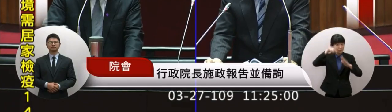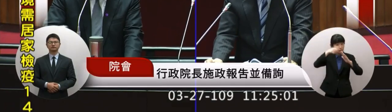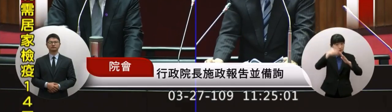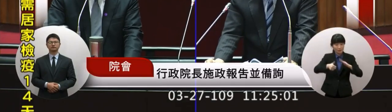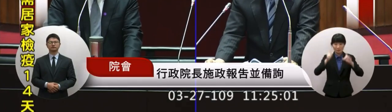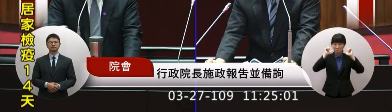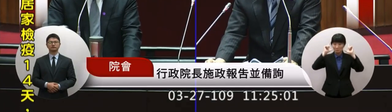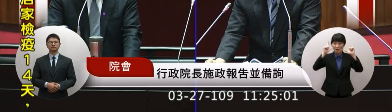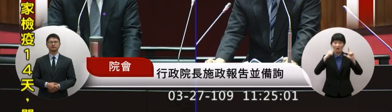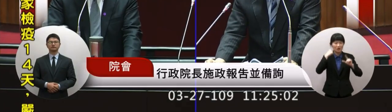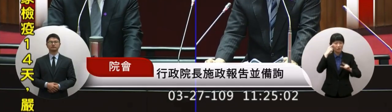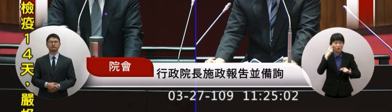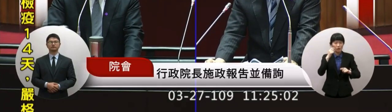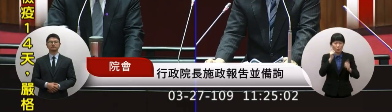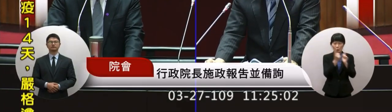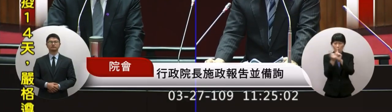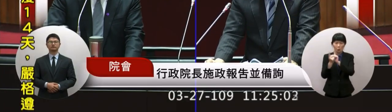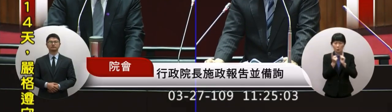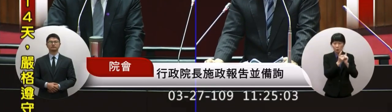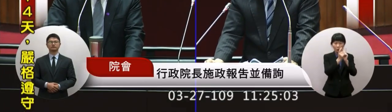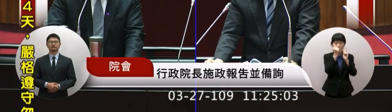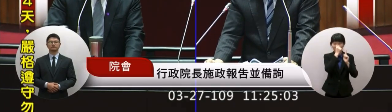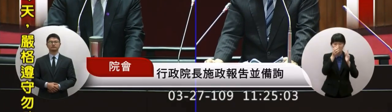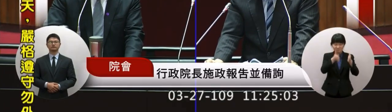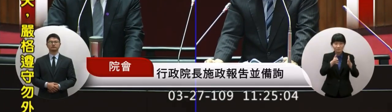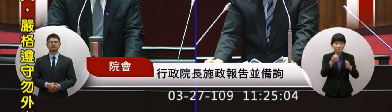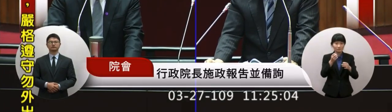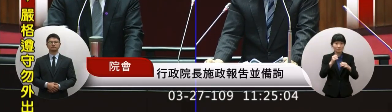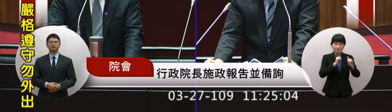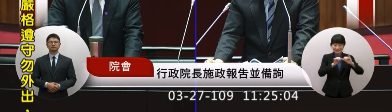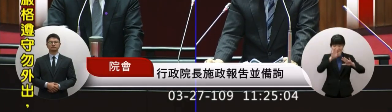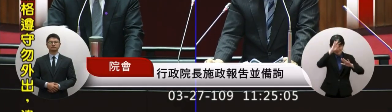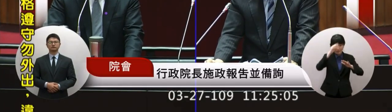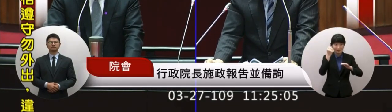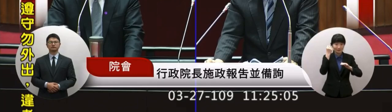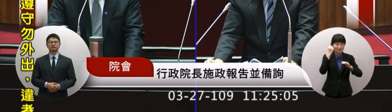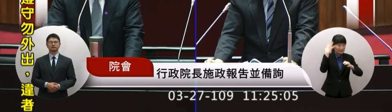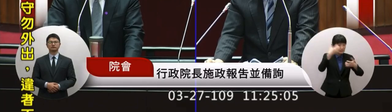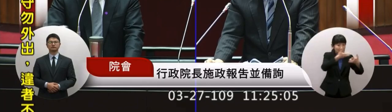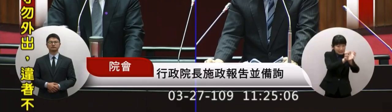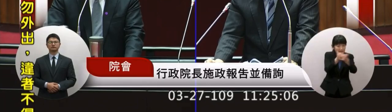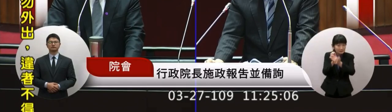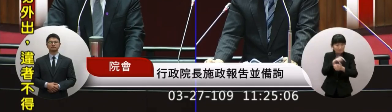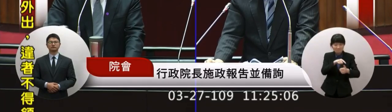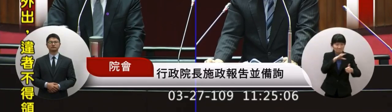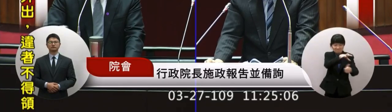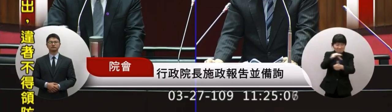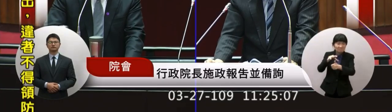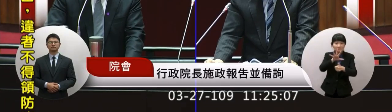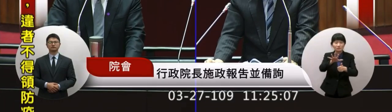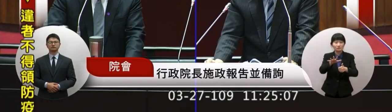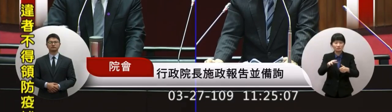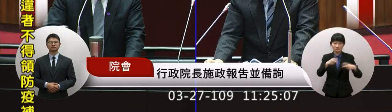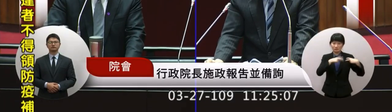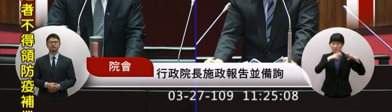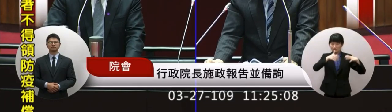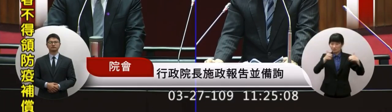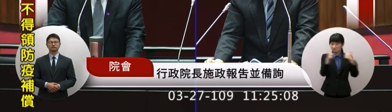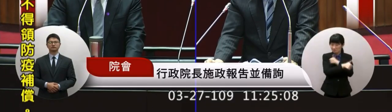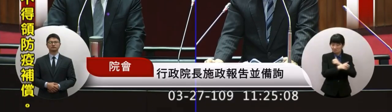对外扮黑脸，向民进党新潮流系来开刀。以彰显蔡英文总统所拥